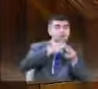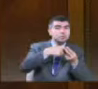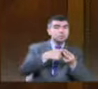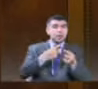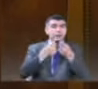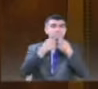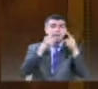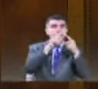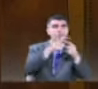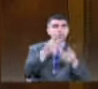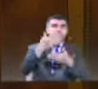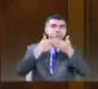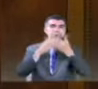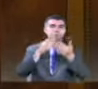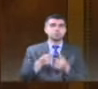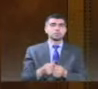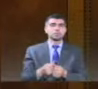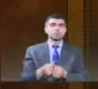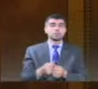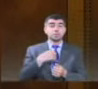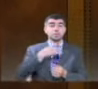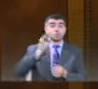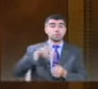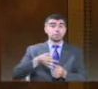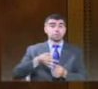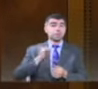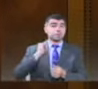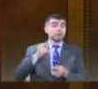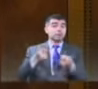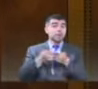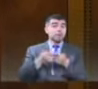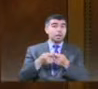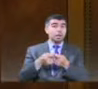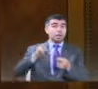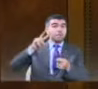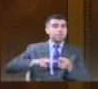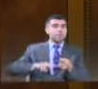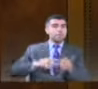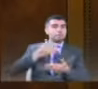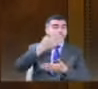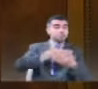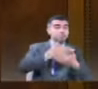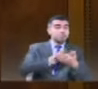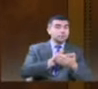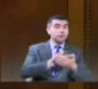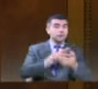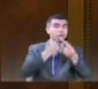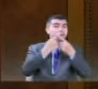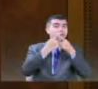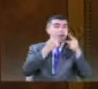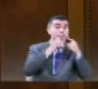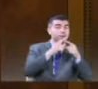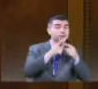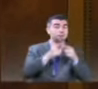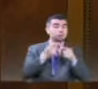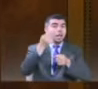مجالات مختلفة، ولكن هو أيضا التزام بإجراء عدد من